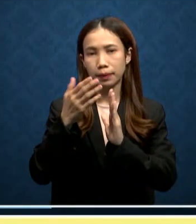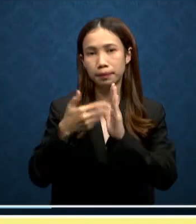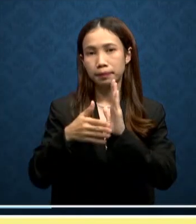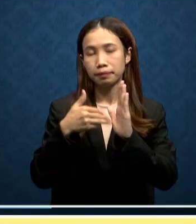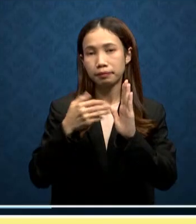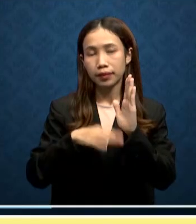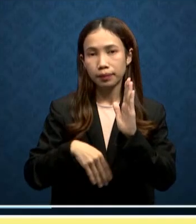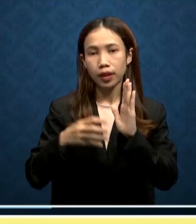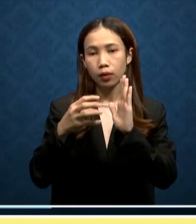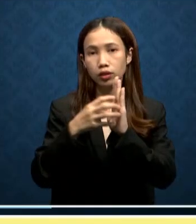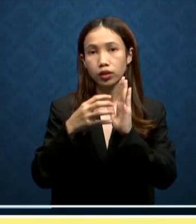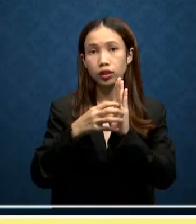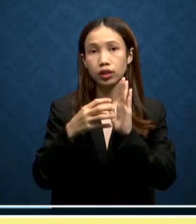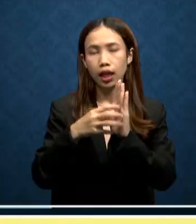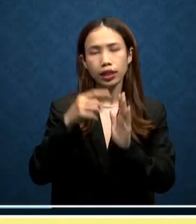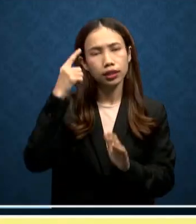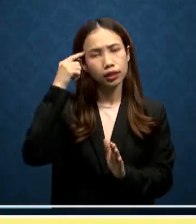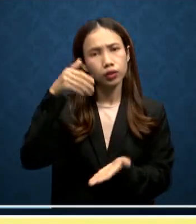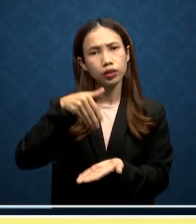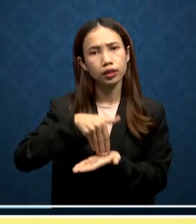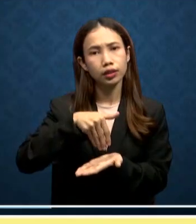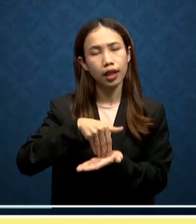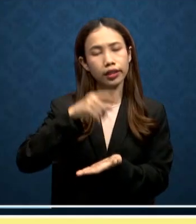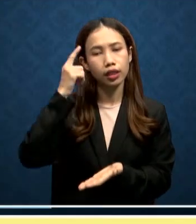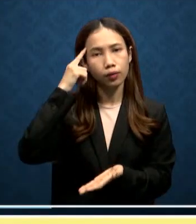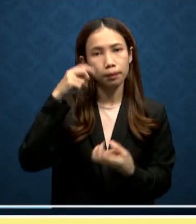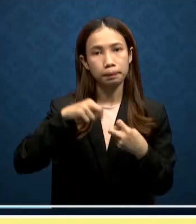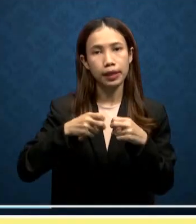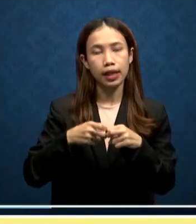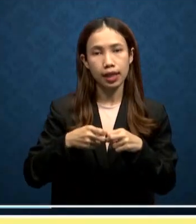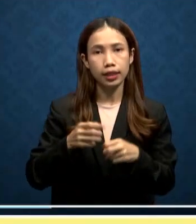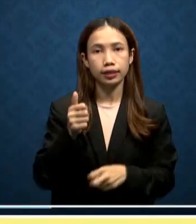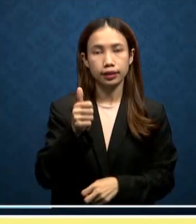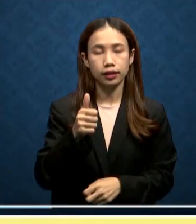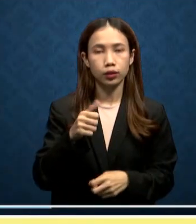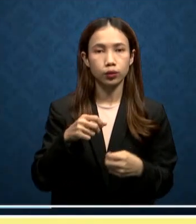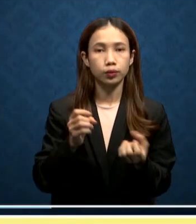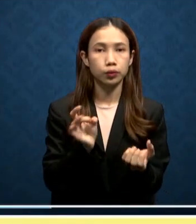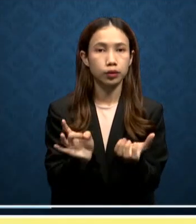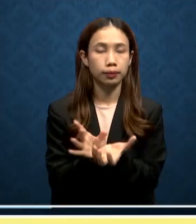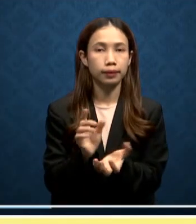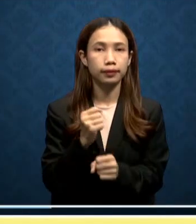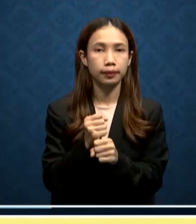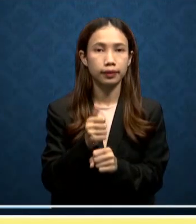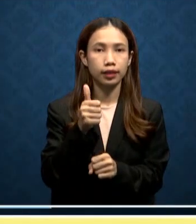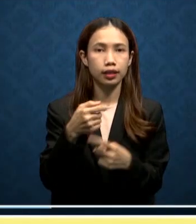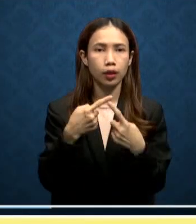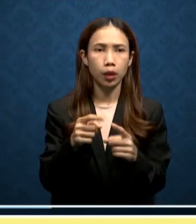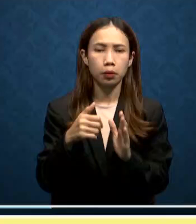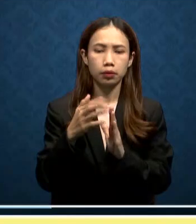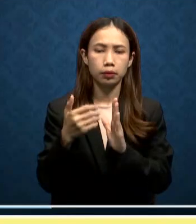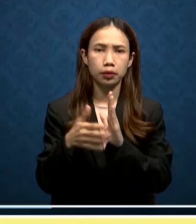กลางเนี่ยส่วนกลางเนี่ยค่อนข้างจะเอ่อมีประสิทธิภาพนะเอ่อแต่ว่าภูมิภาค